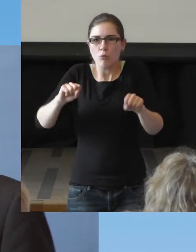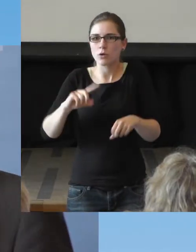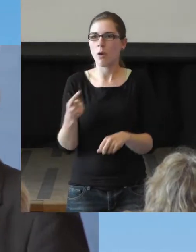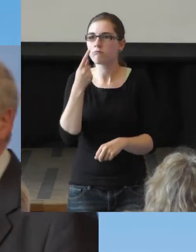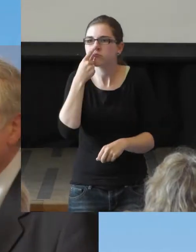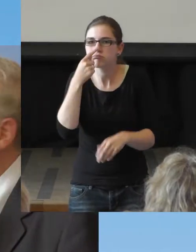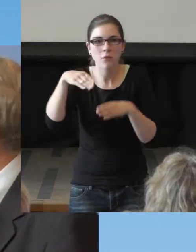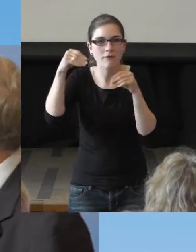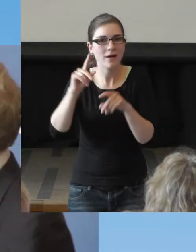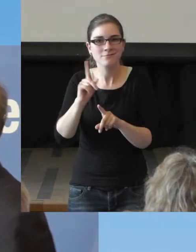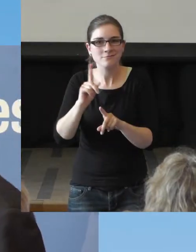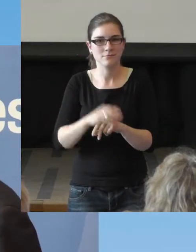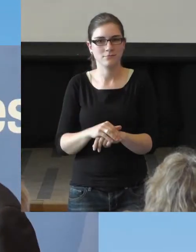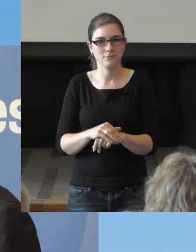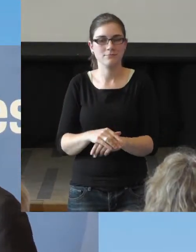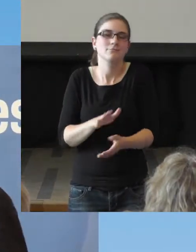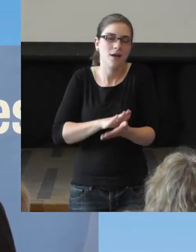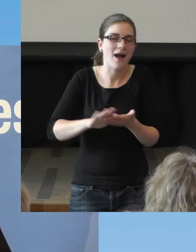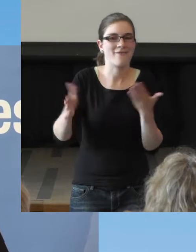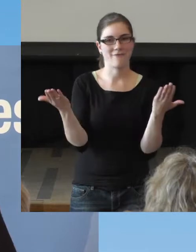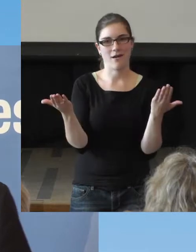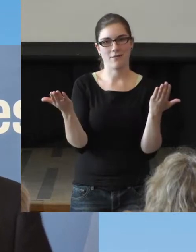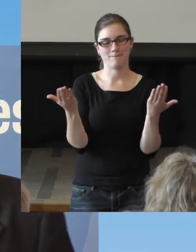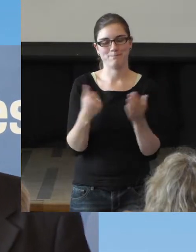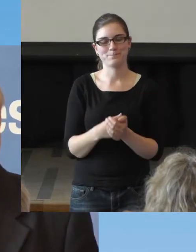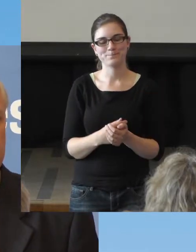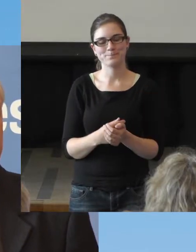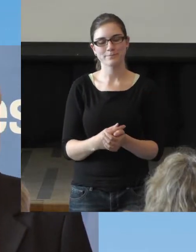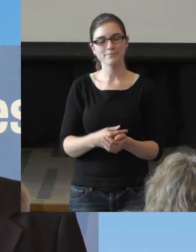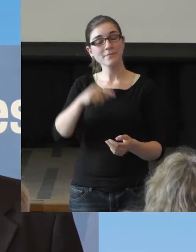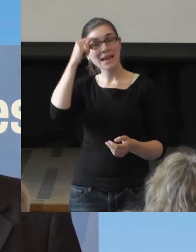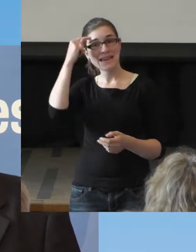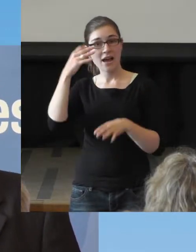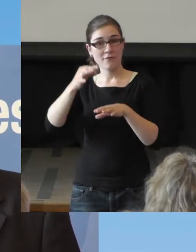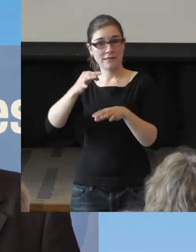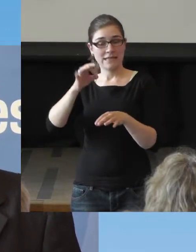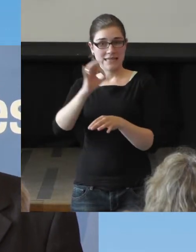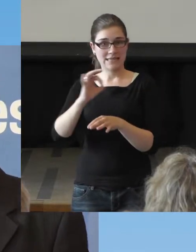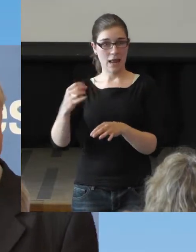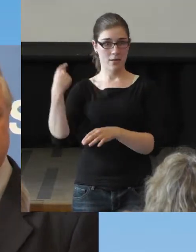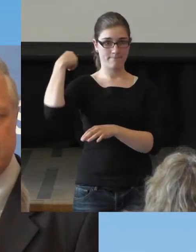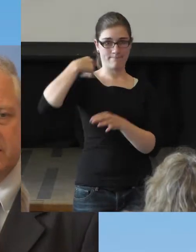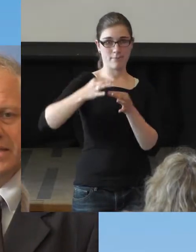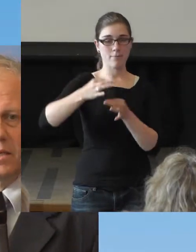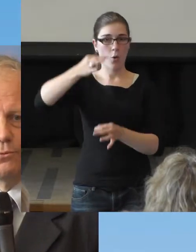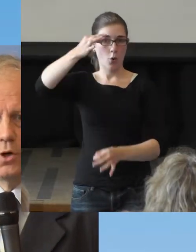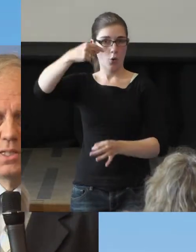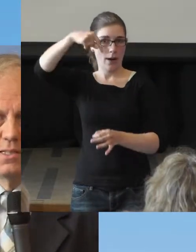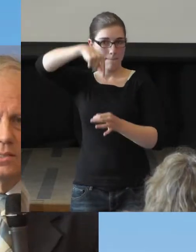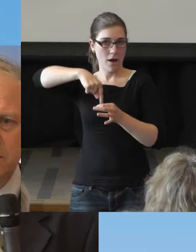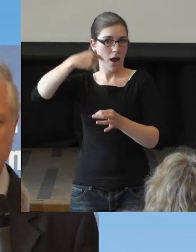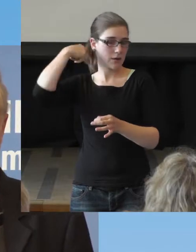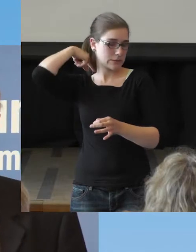anfangen. Na, das ist ganz einfach. Eine Nervenzelle liegt im Rückenmark und sendet ihre